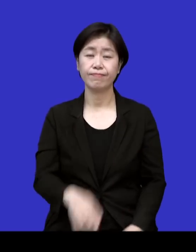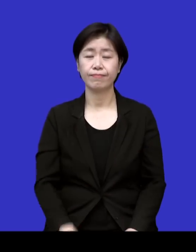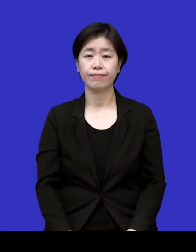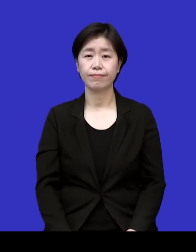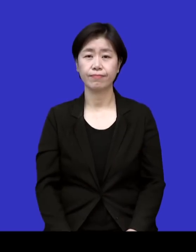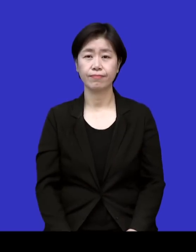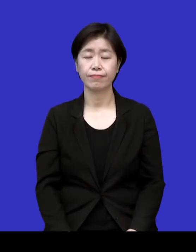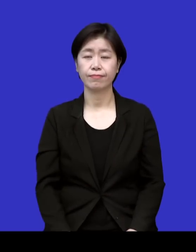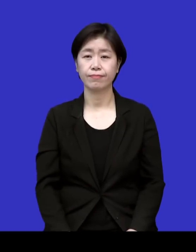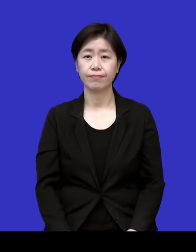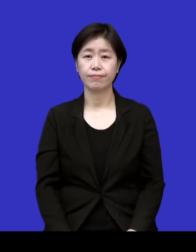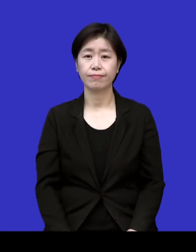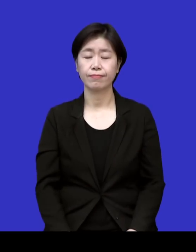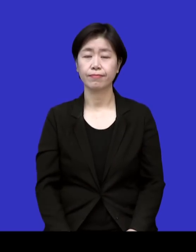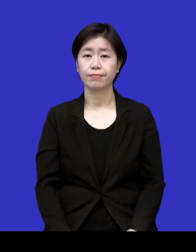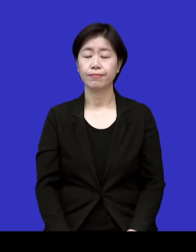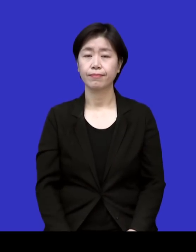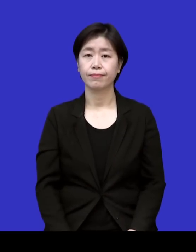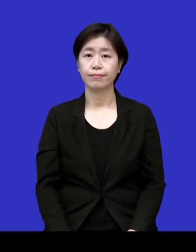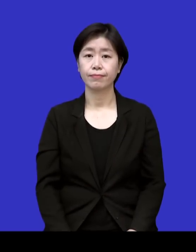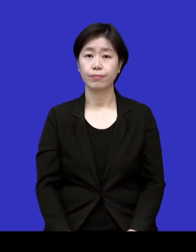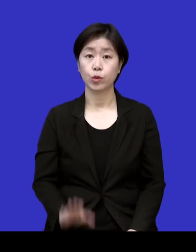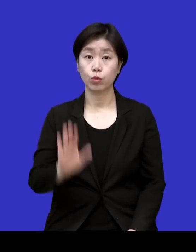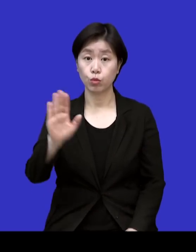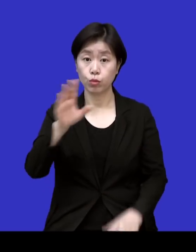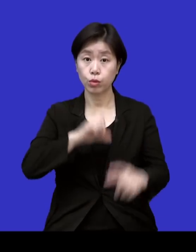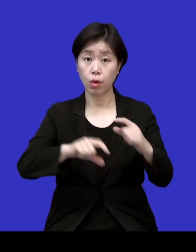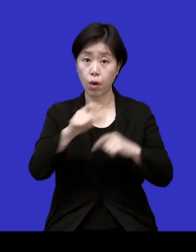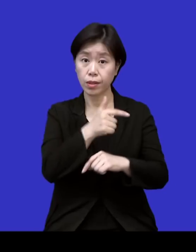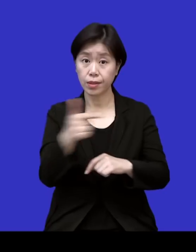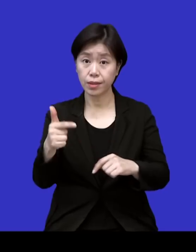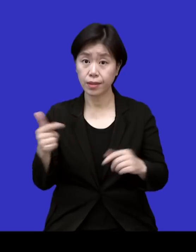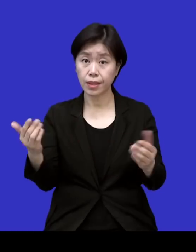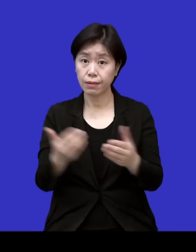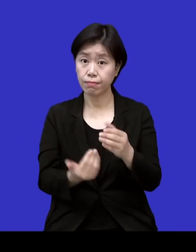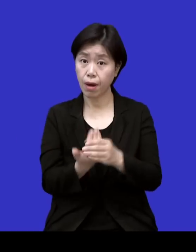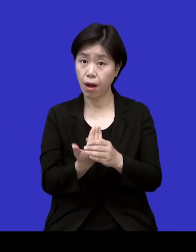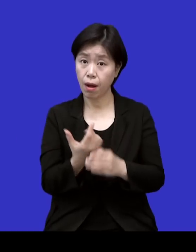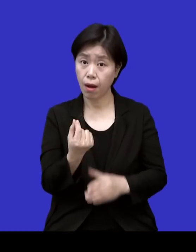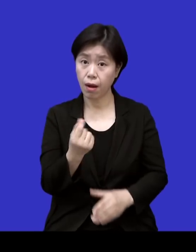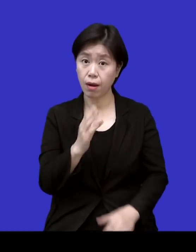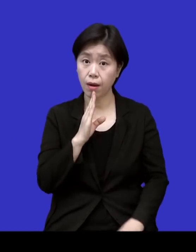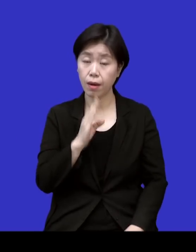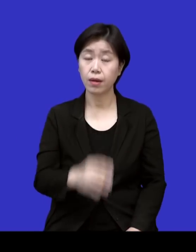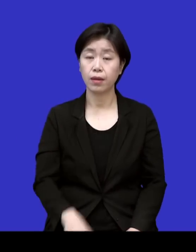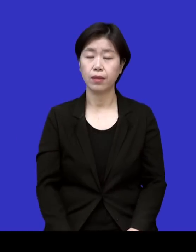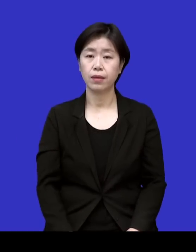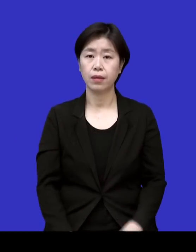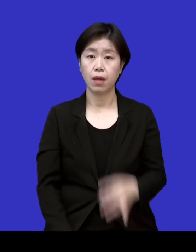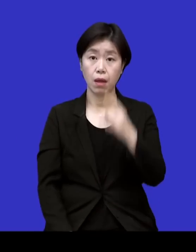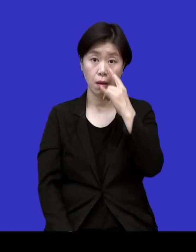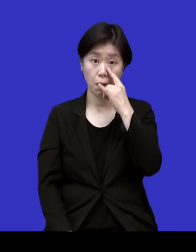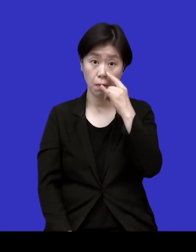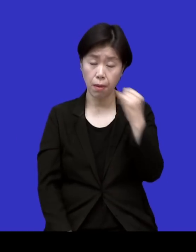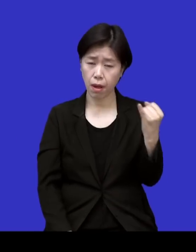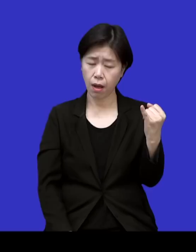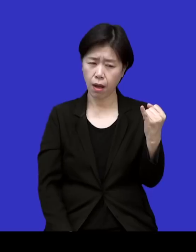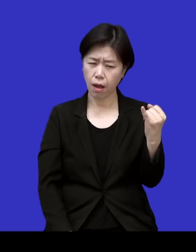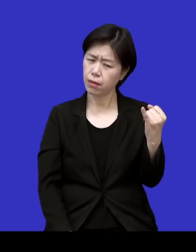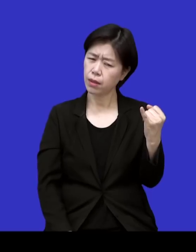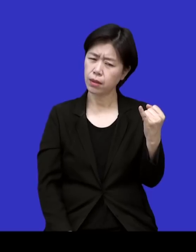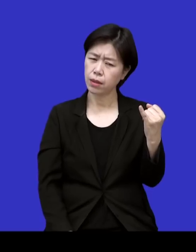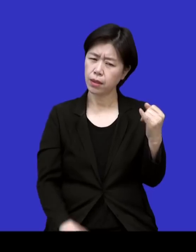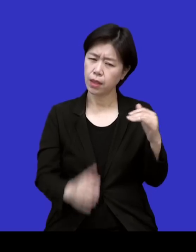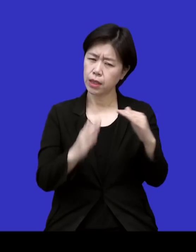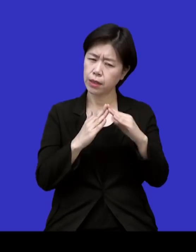후에 또 큰 일을 겪으셨다고 하는데 어떤 일이 있었어요? 이게 엄마 가출하고 나서는 아니었던 것